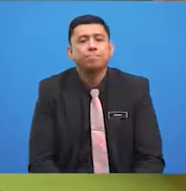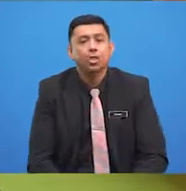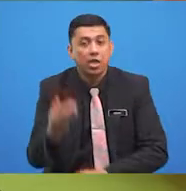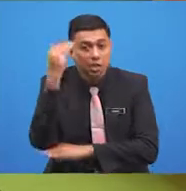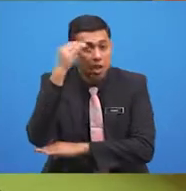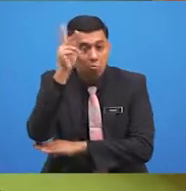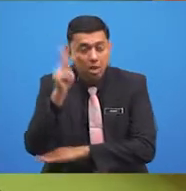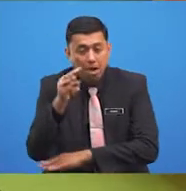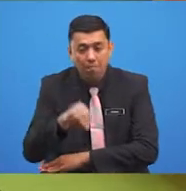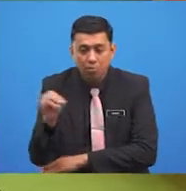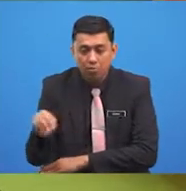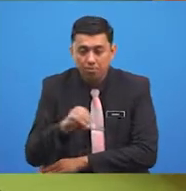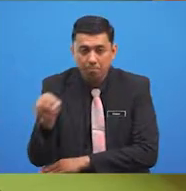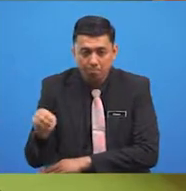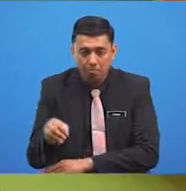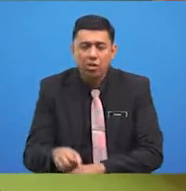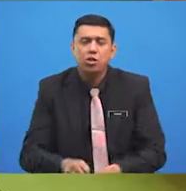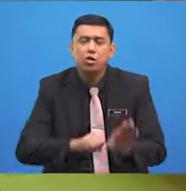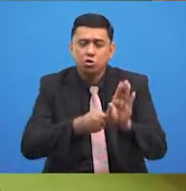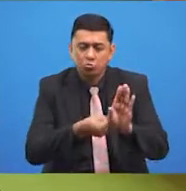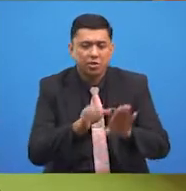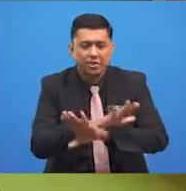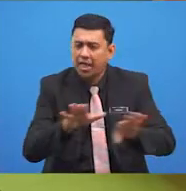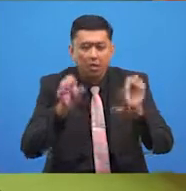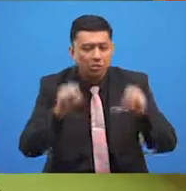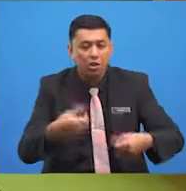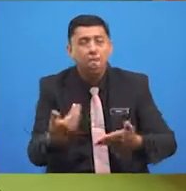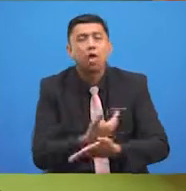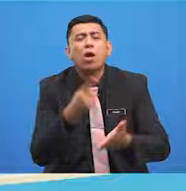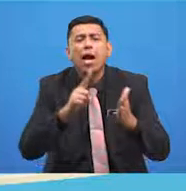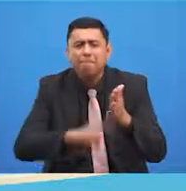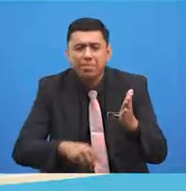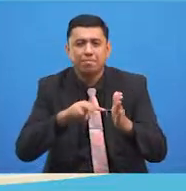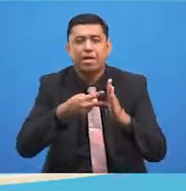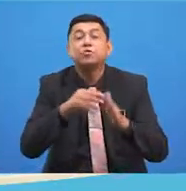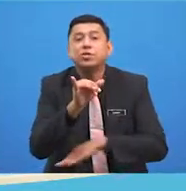Tahukah murid-murid tentang maksud sumber tidak boleh baharu?